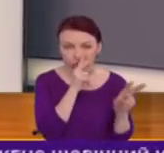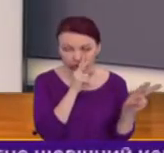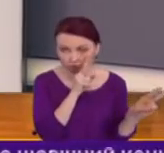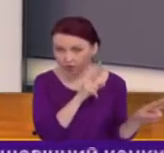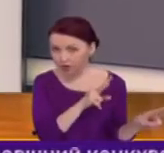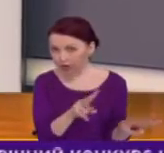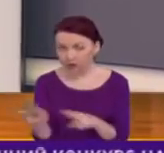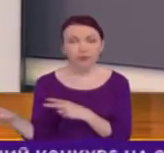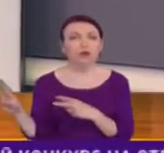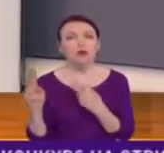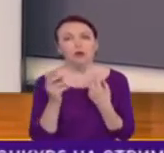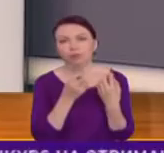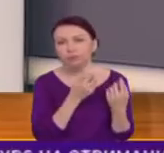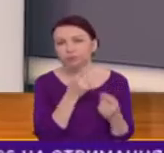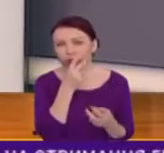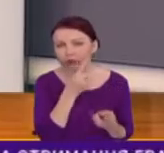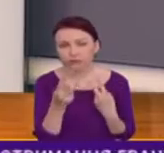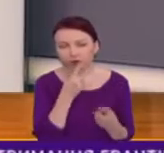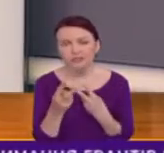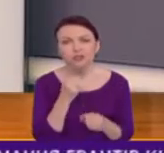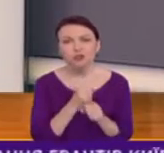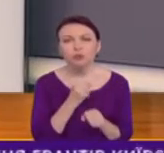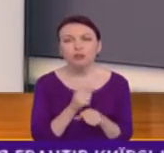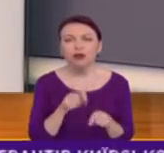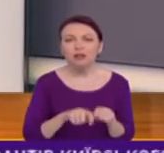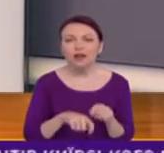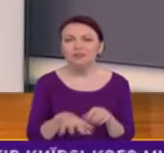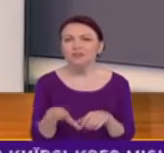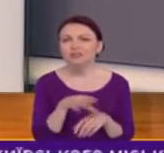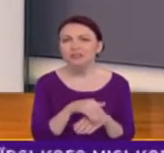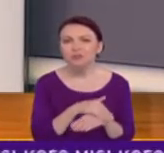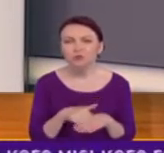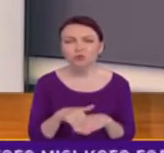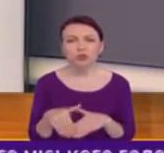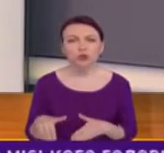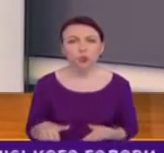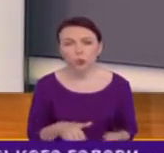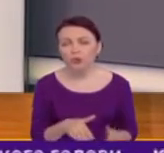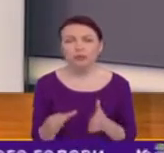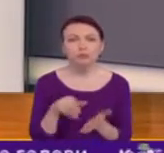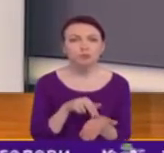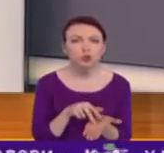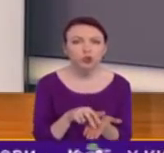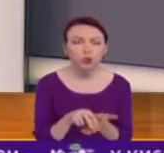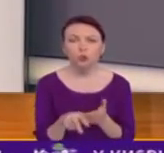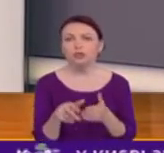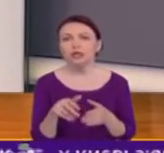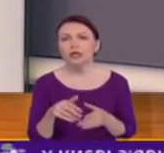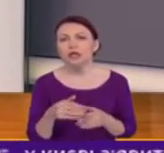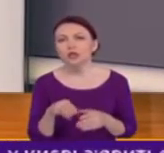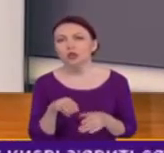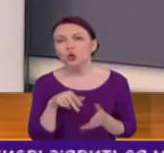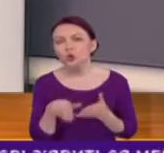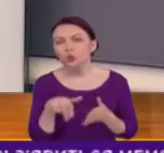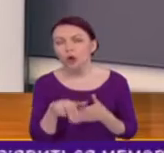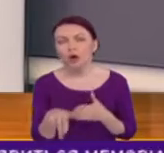подивилися, зробили аналіз повністю всіх вулиць, доріг і пішохідних тротуарів. І